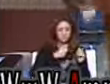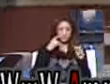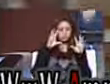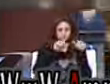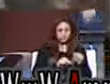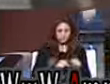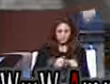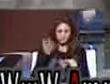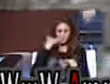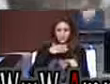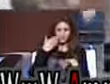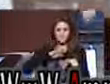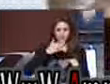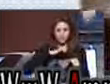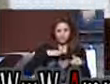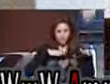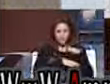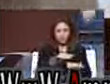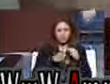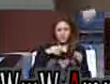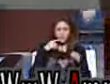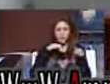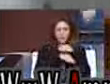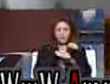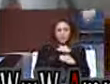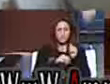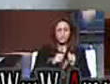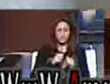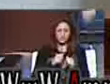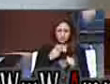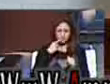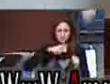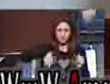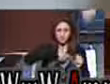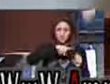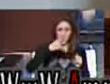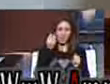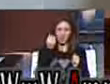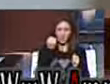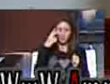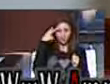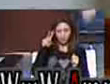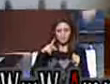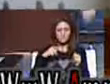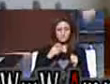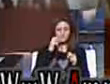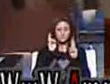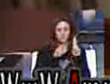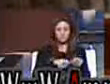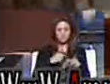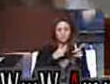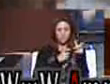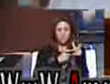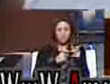منطقة المقابر القديمة بدائرة اسم شرطة الاربعين، وتم ضبط الشحنة وتبين ان من بينها مخلفات